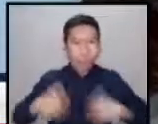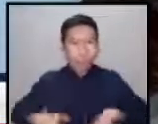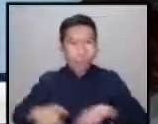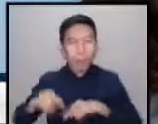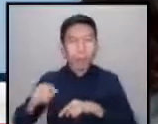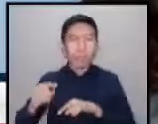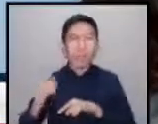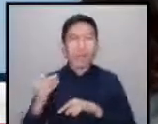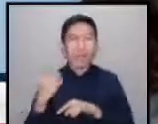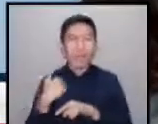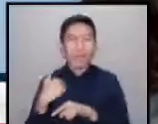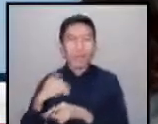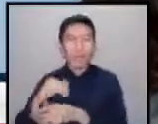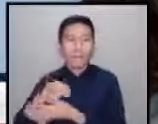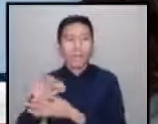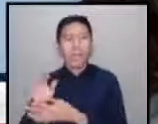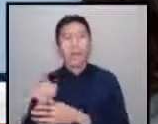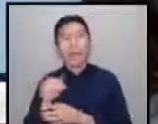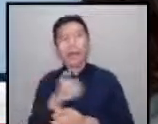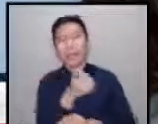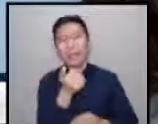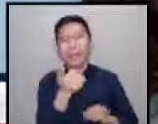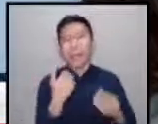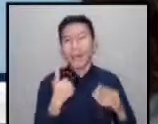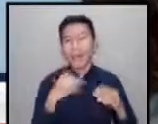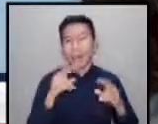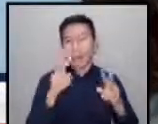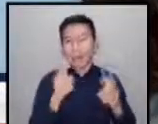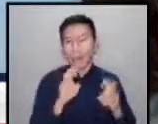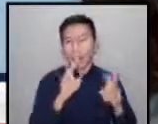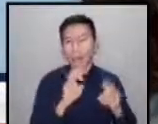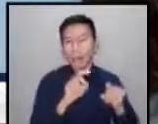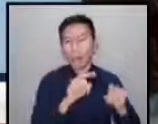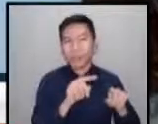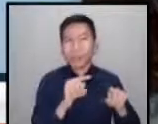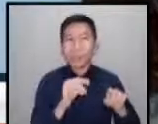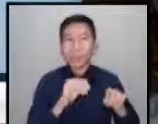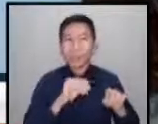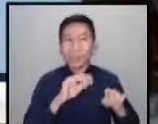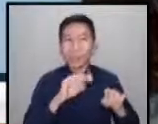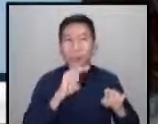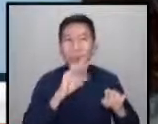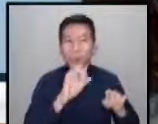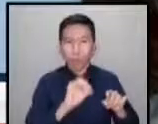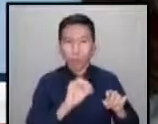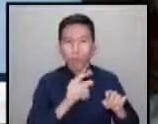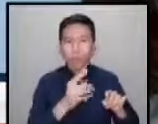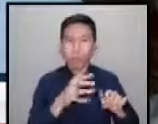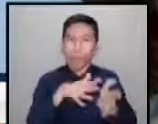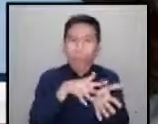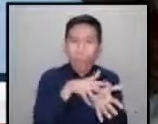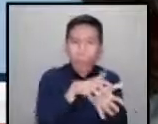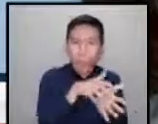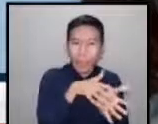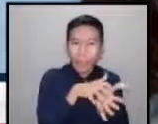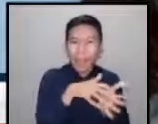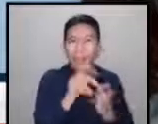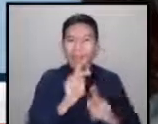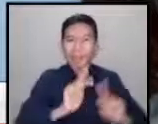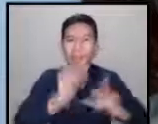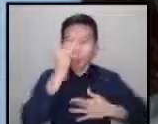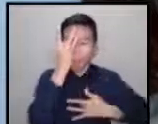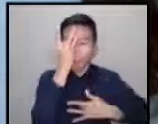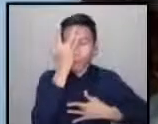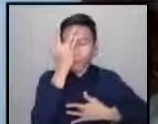immunocompromised individuals, di ba? Yung mga SLE, especially mga cancer patients natin. Tapos pwede rin dyan yung